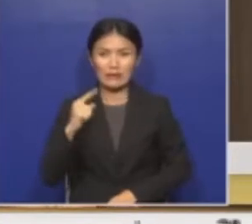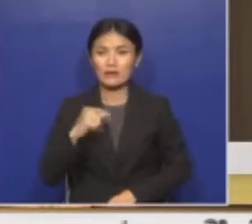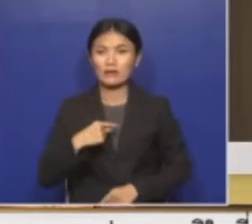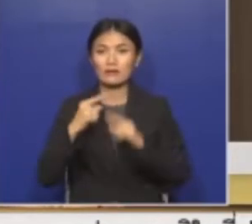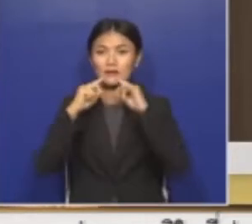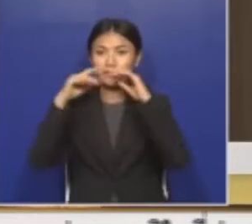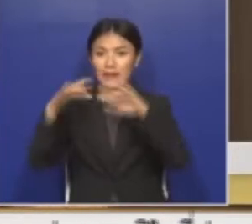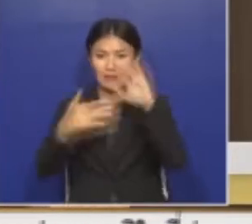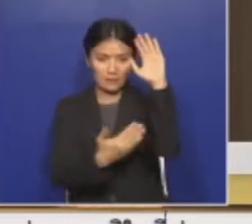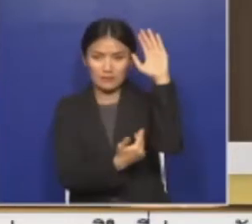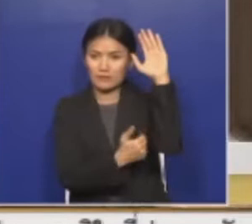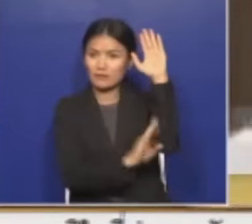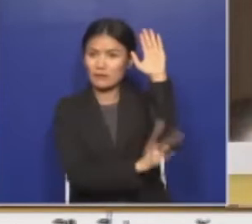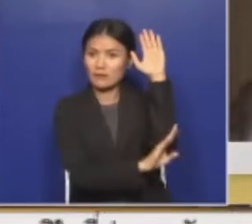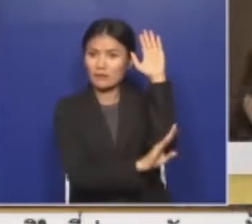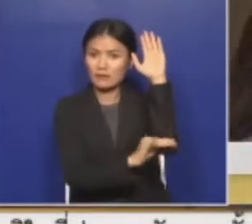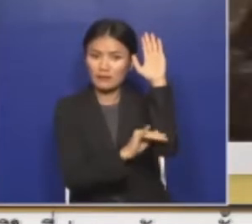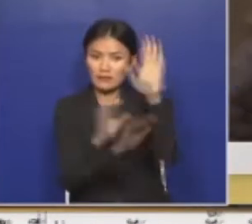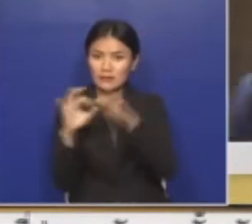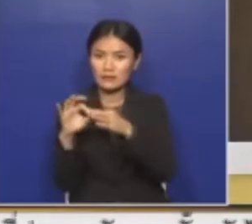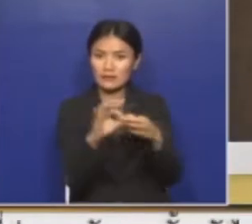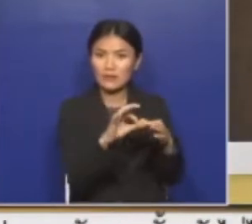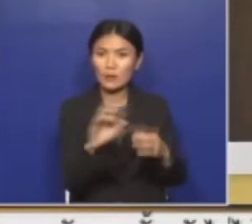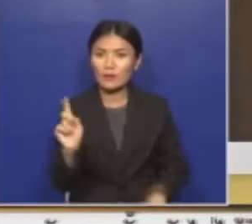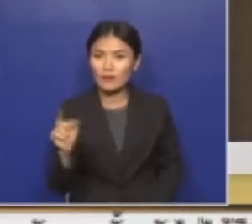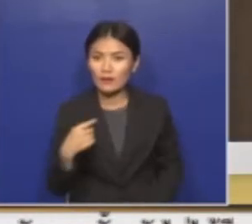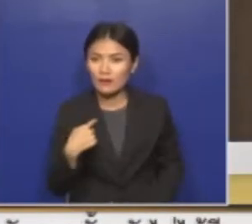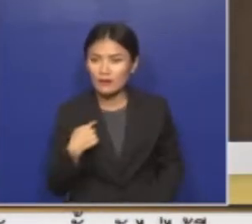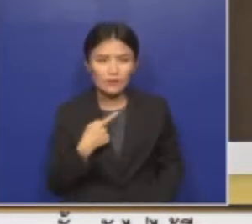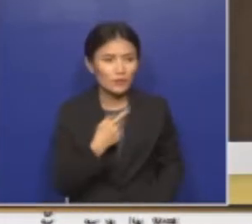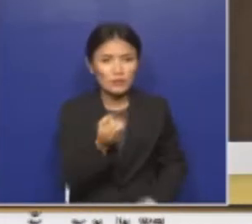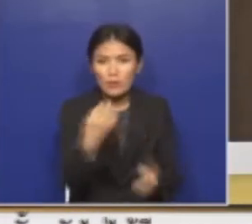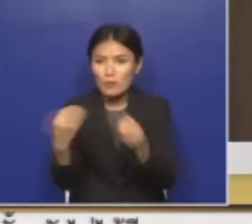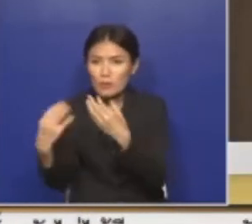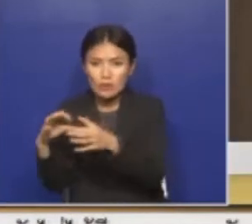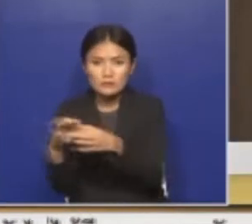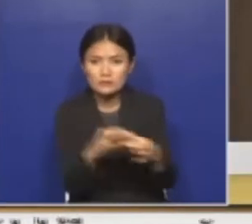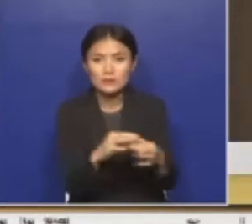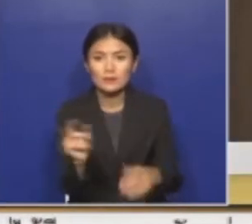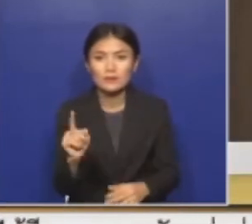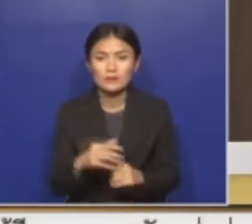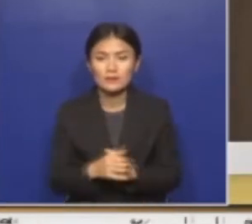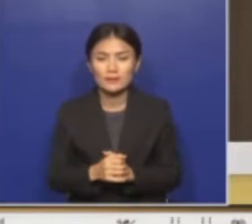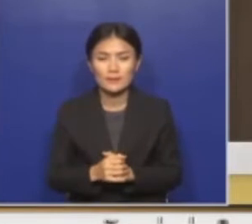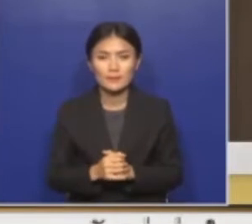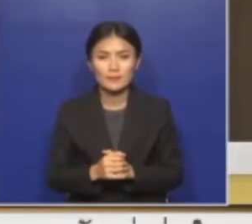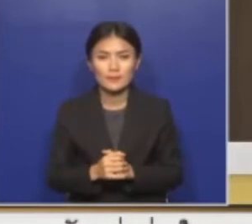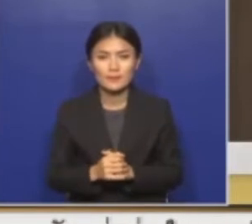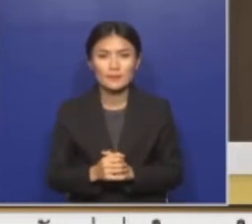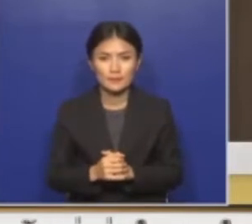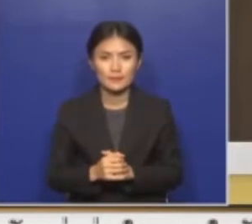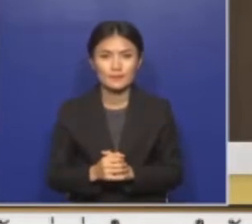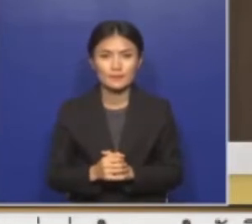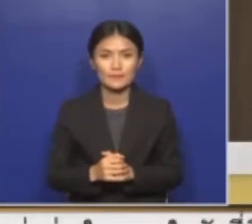ก็เอาไทยเนี่ยฉันเชื่อมยังไงครับผมฟังทุกท่านพูดก็ยังไม่เชื่อมนะเอาเชื่อมจริงๆครับท่านประธานที่เคารพ